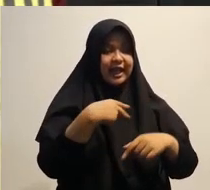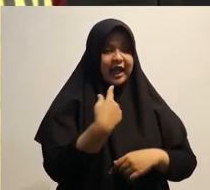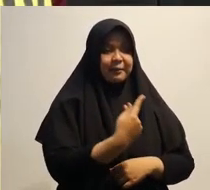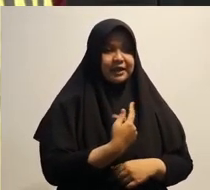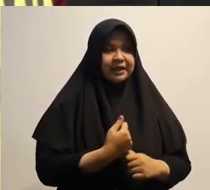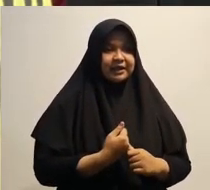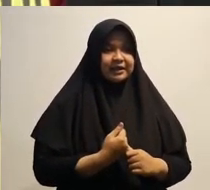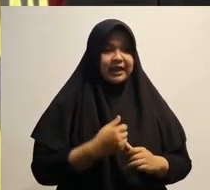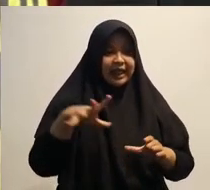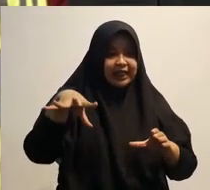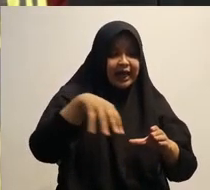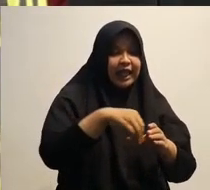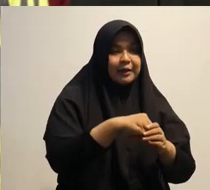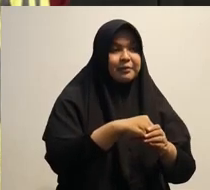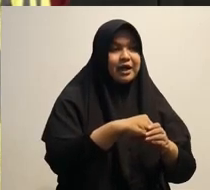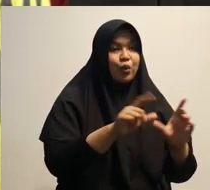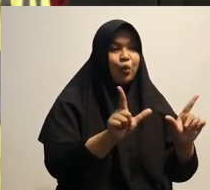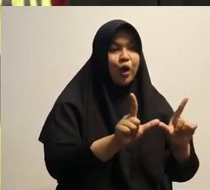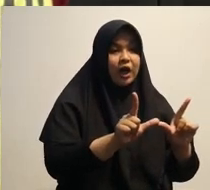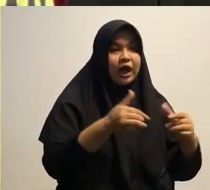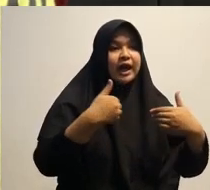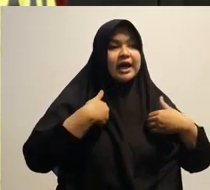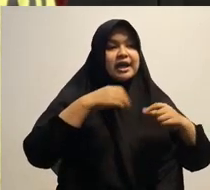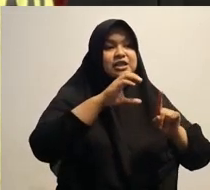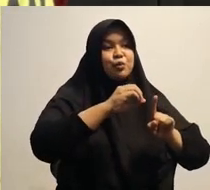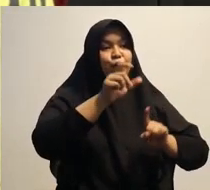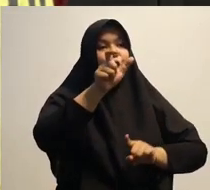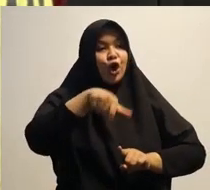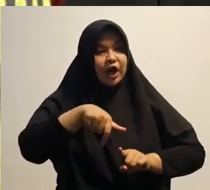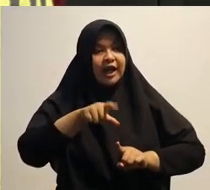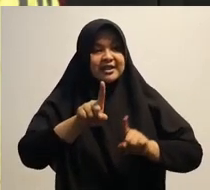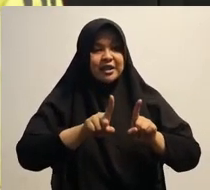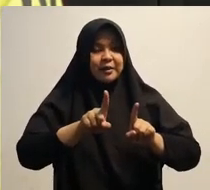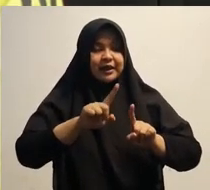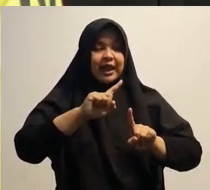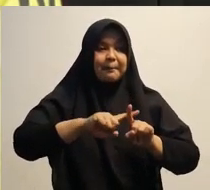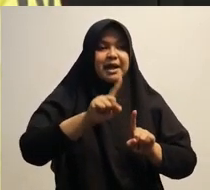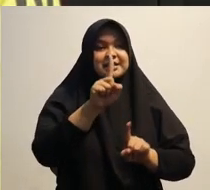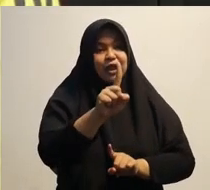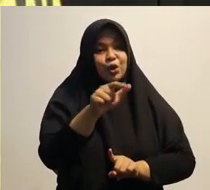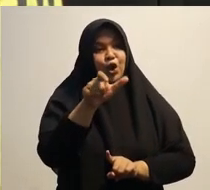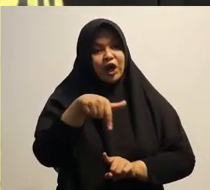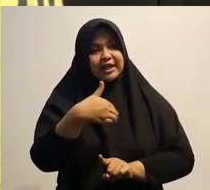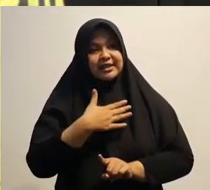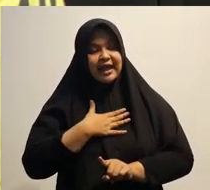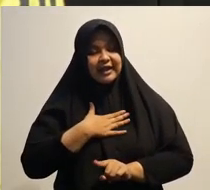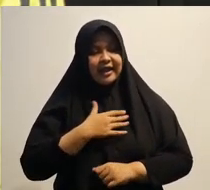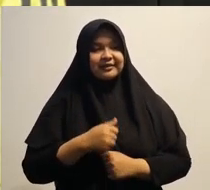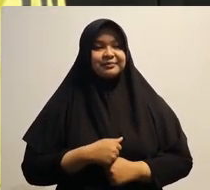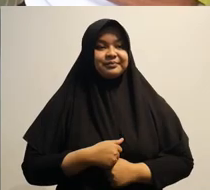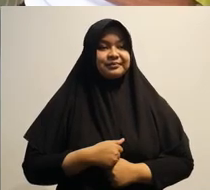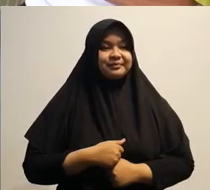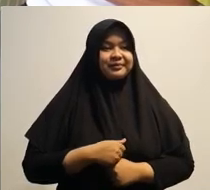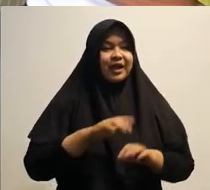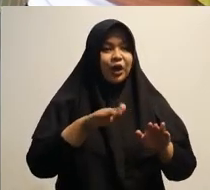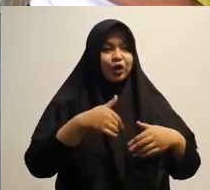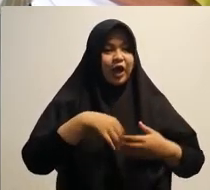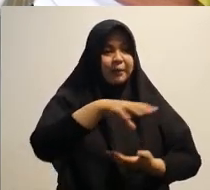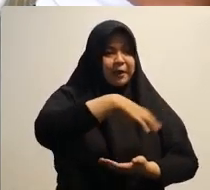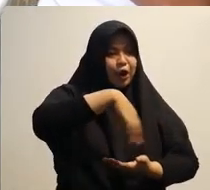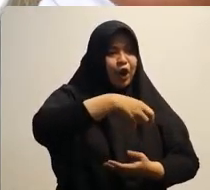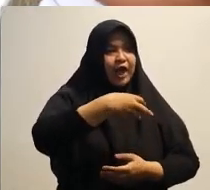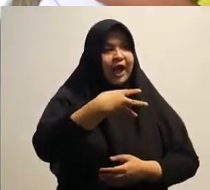itu yang terlibat dalam warung ini ada 10 orang, 11 orang dengan saya. Oh, ini anggotaan begitu. Iya,